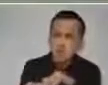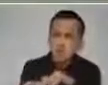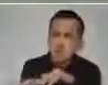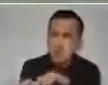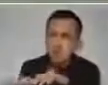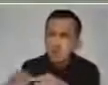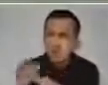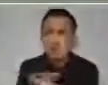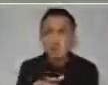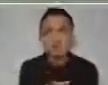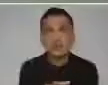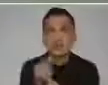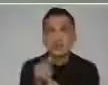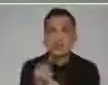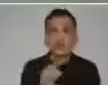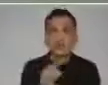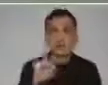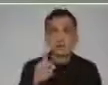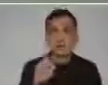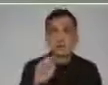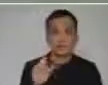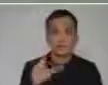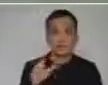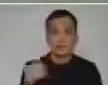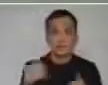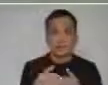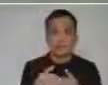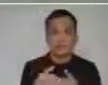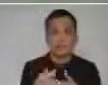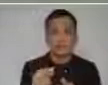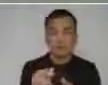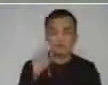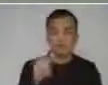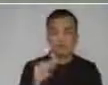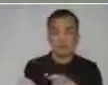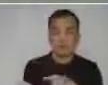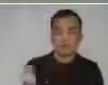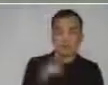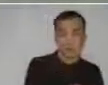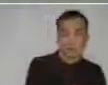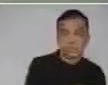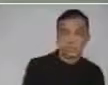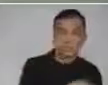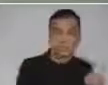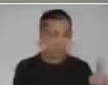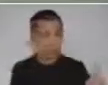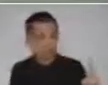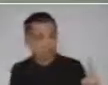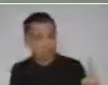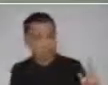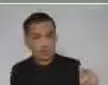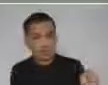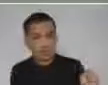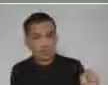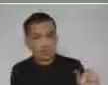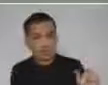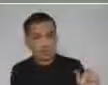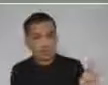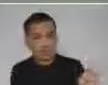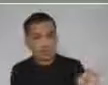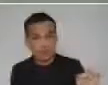updates, silipin ang Twitter, Facebook at website ng MMDA. At kung may emergency man, pero wag naman sana, ay tawag na sa kanilang hotline